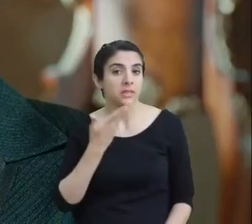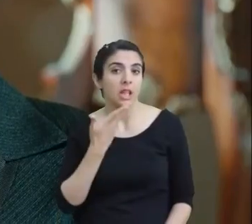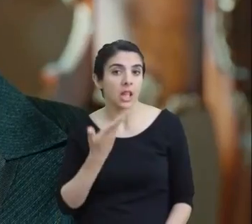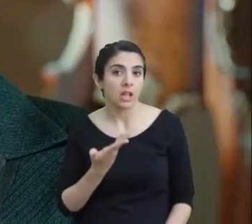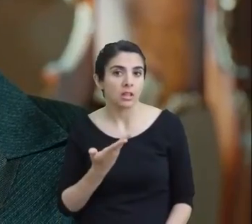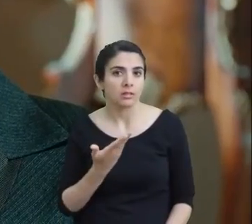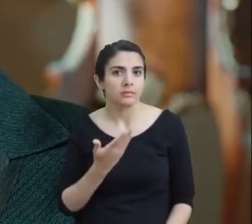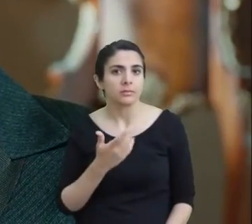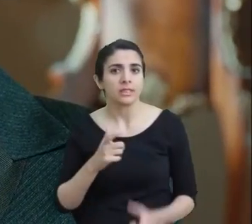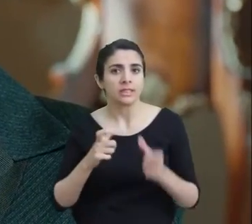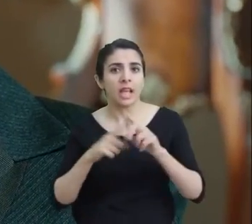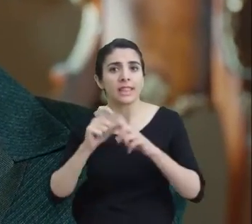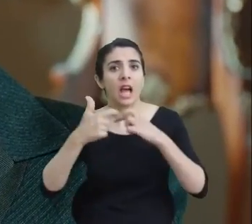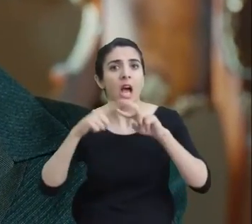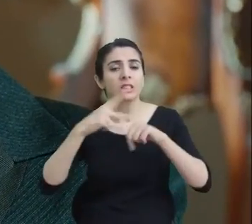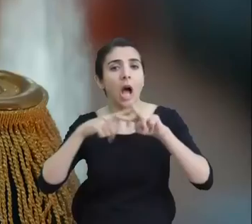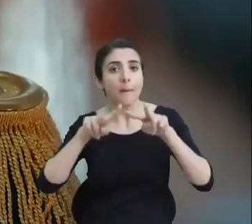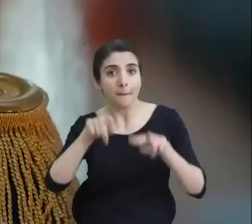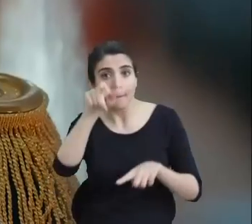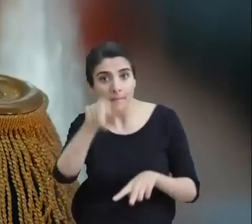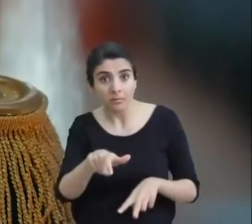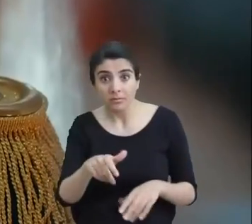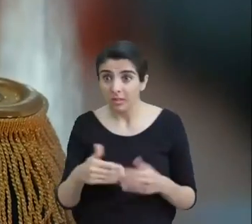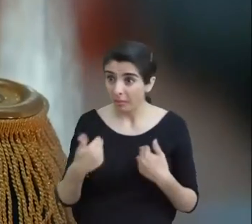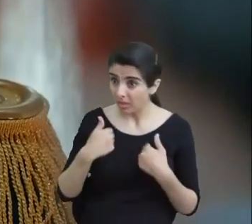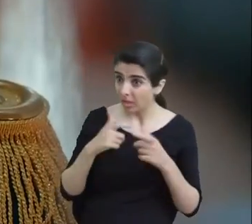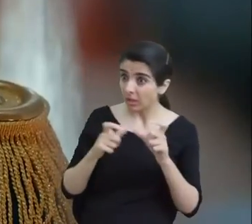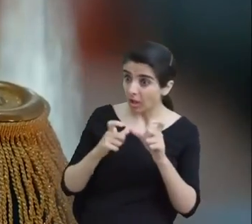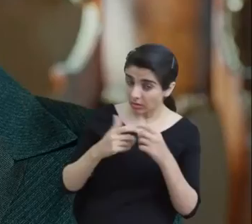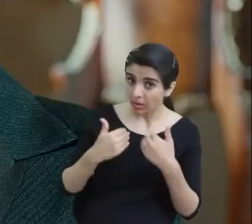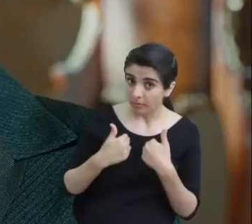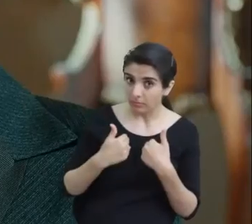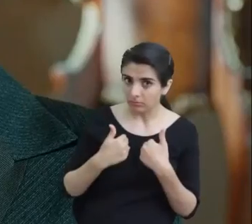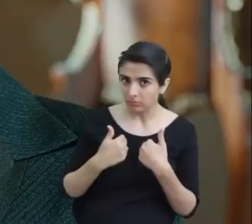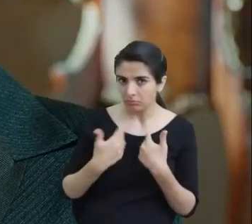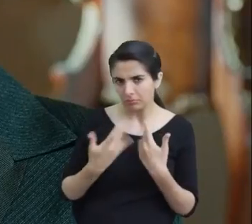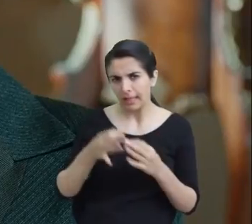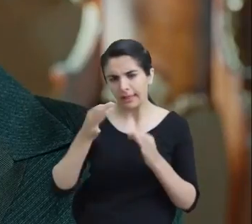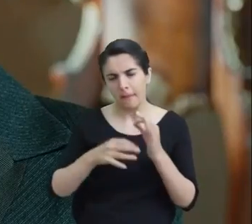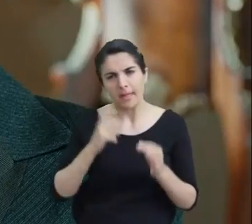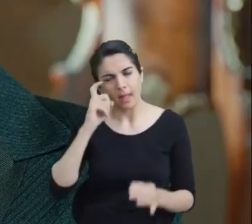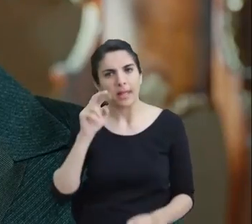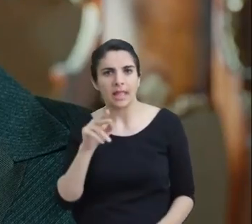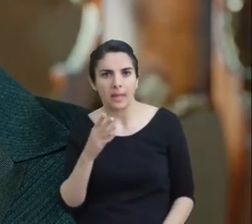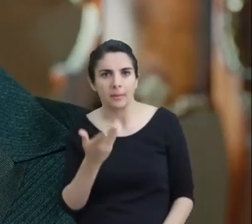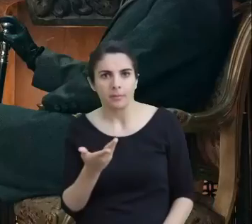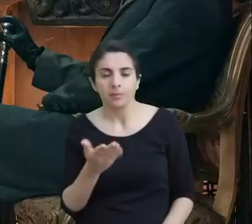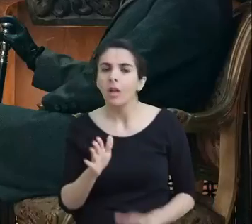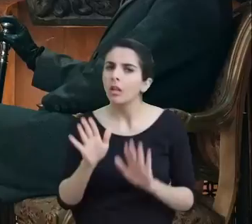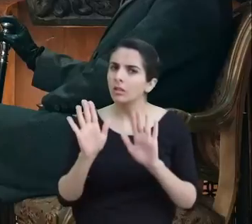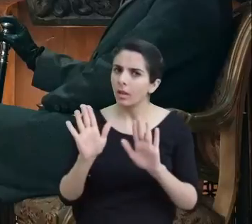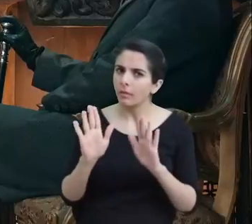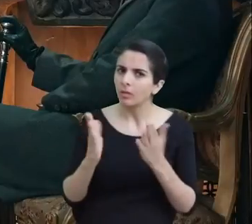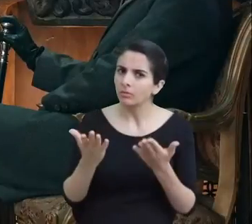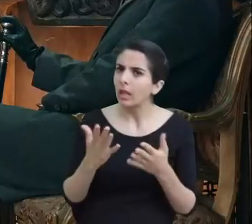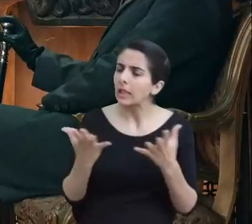Mesela sadrazam olarak. Sadrazamlık ha? Tam tahmin ettiğim gibi. İyi